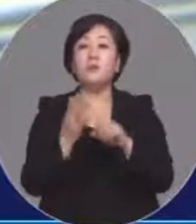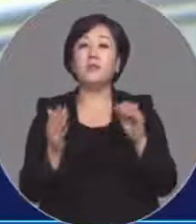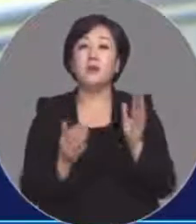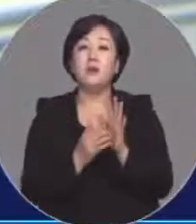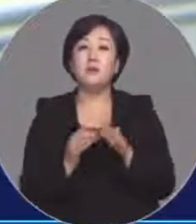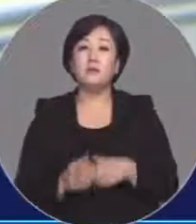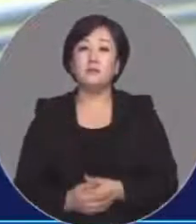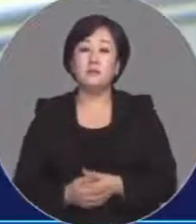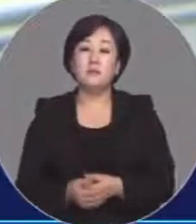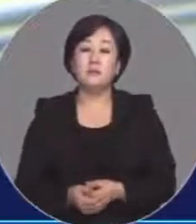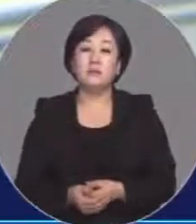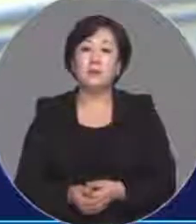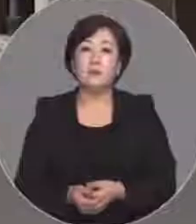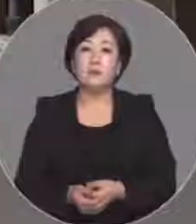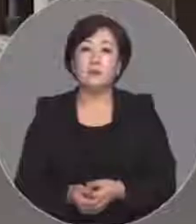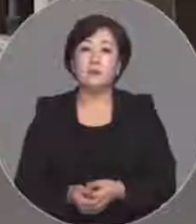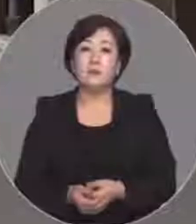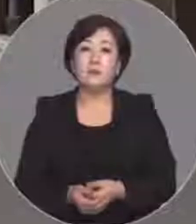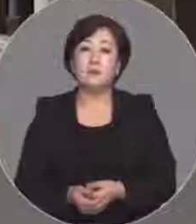기자가 보도합니다.